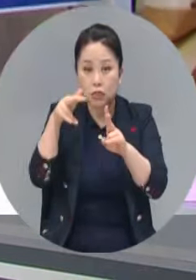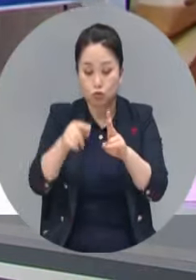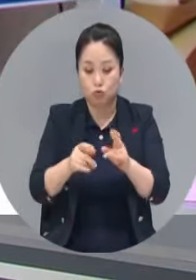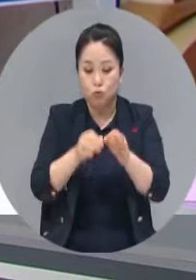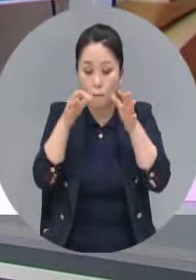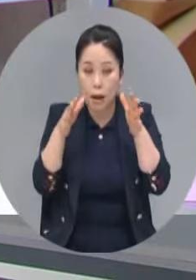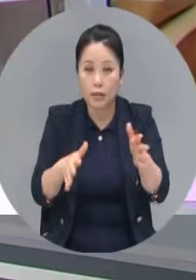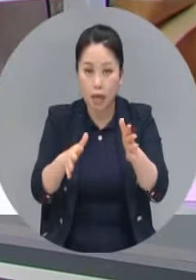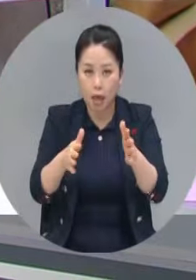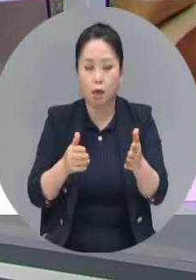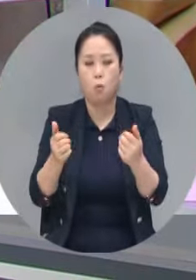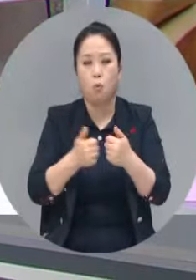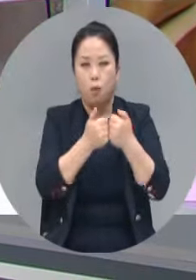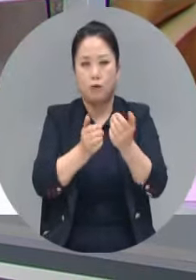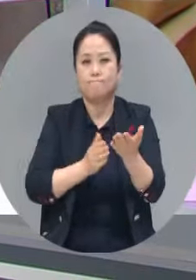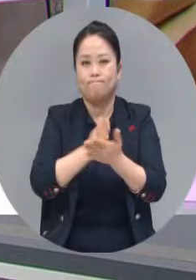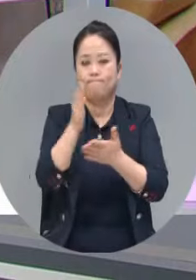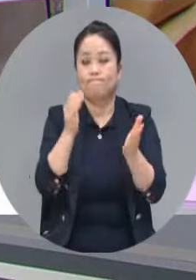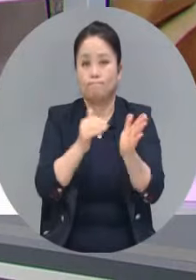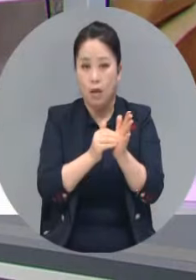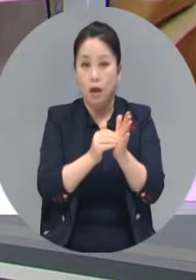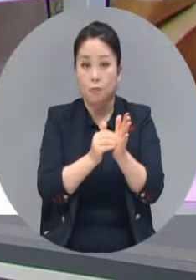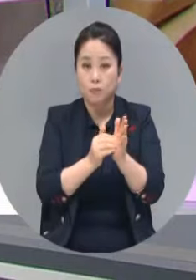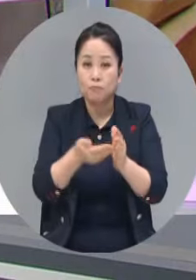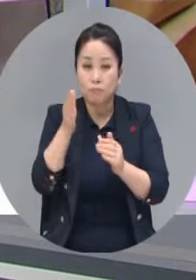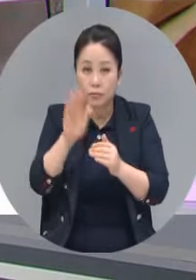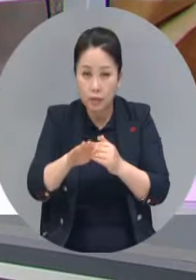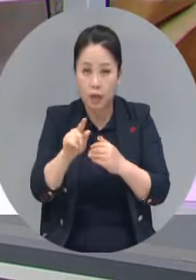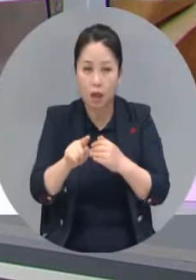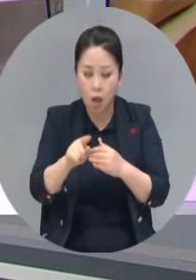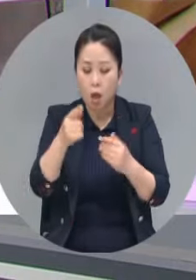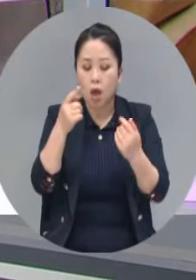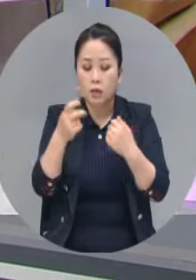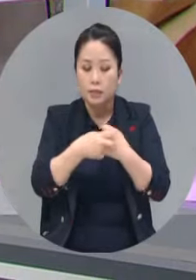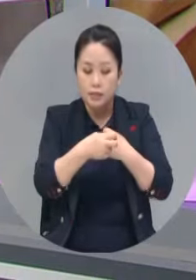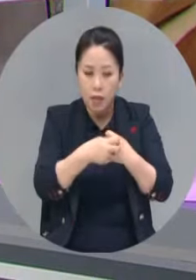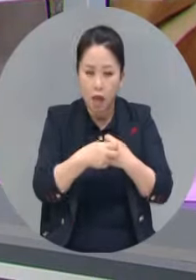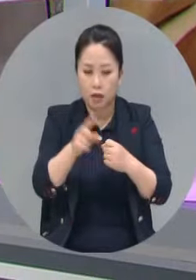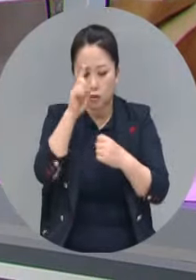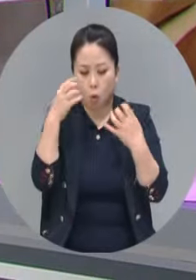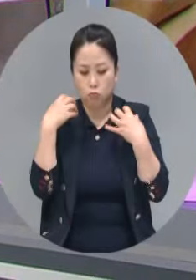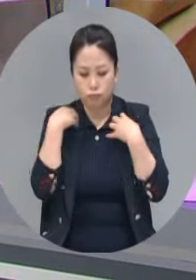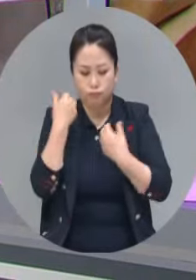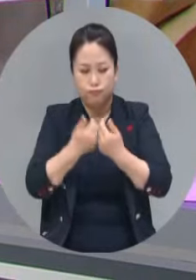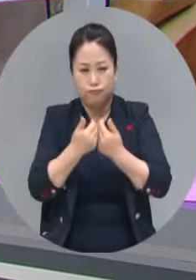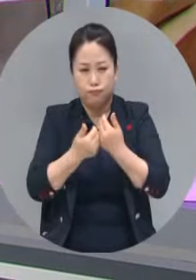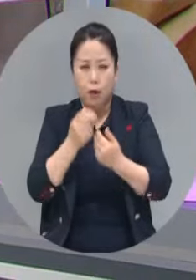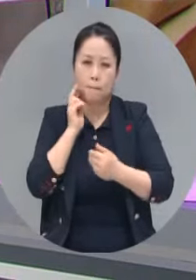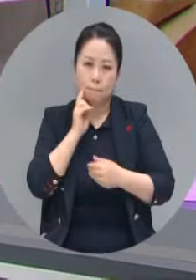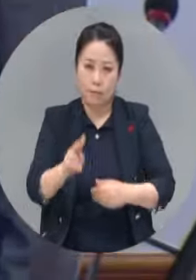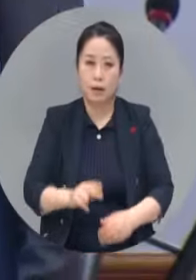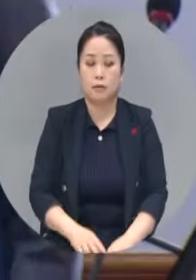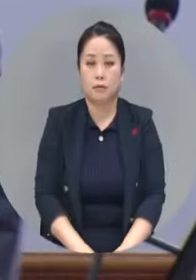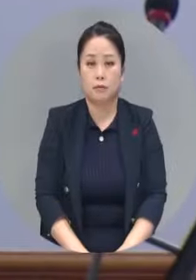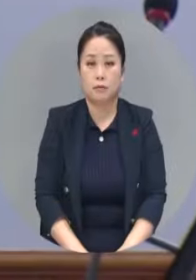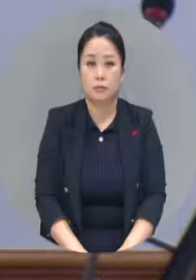의대 증원이 현실화됐지만 의정 갈등의 골은 여전합니다. 서준석 기자입니다.